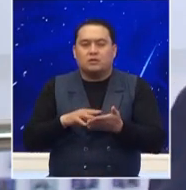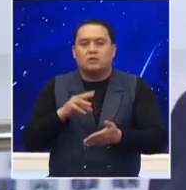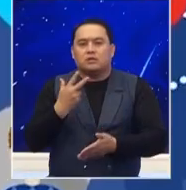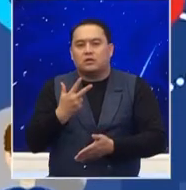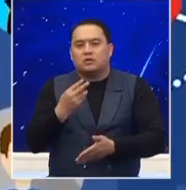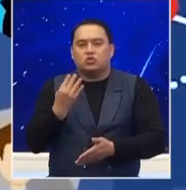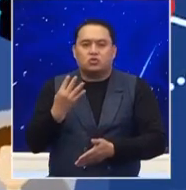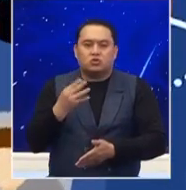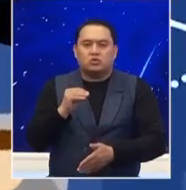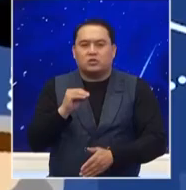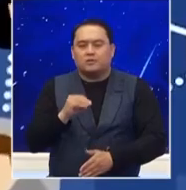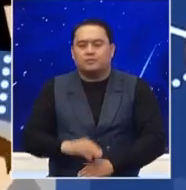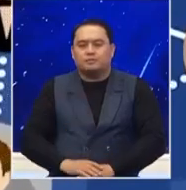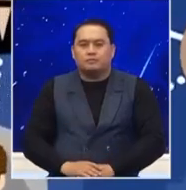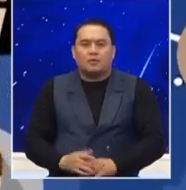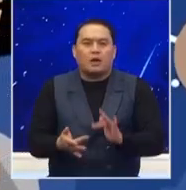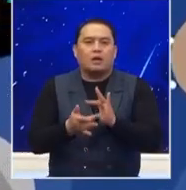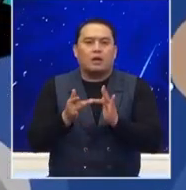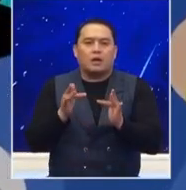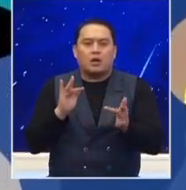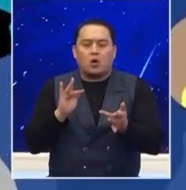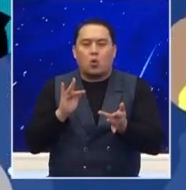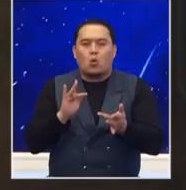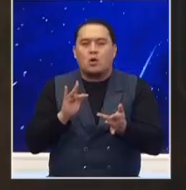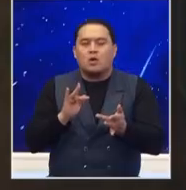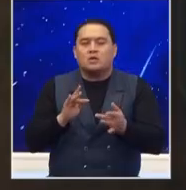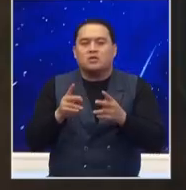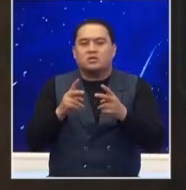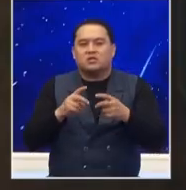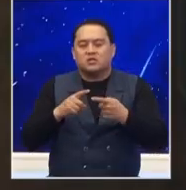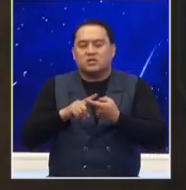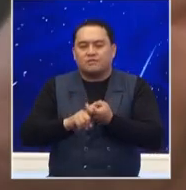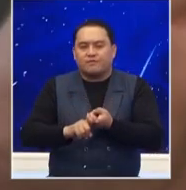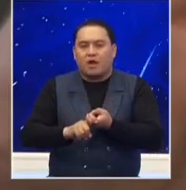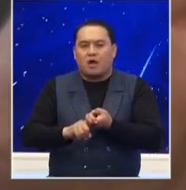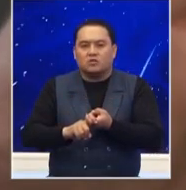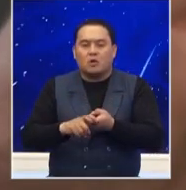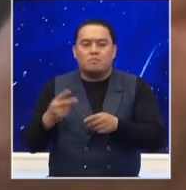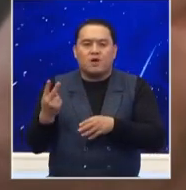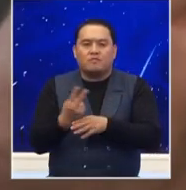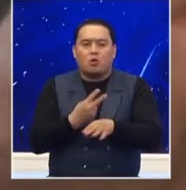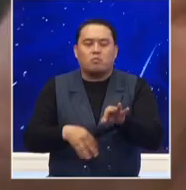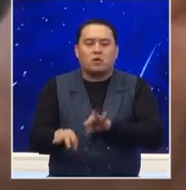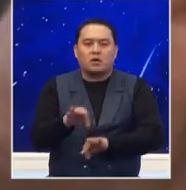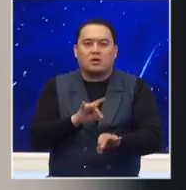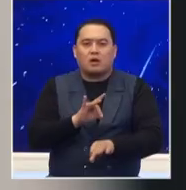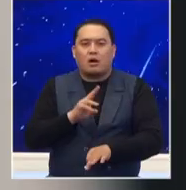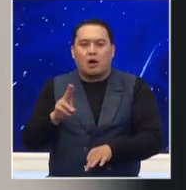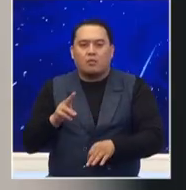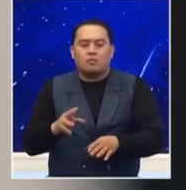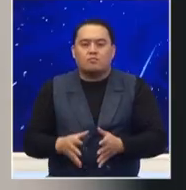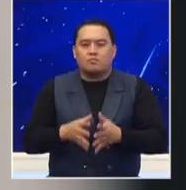4G. Стабильным интернет станет и благодаря оптоволоконной линии связи. По ВОЛСУ, второму проекту республиканского